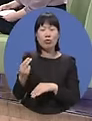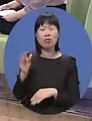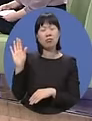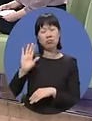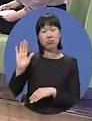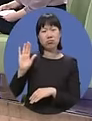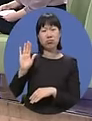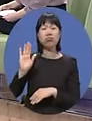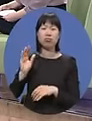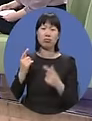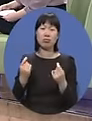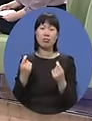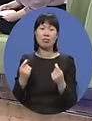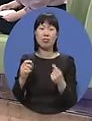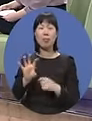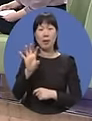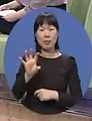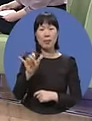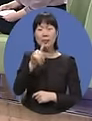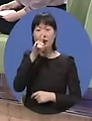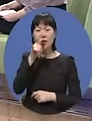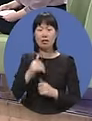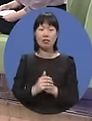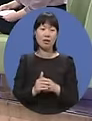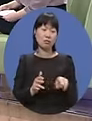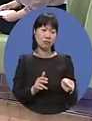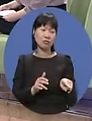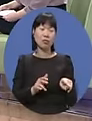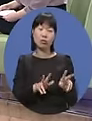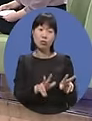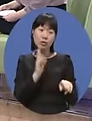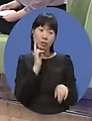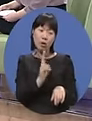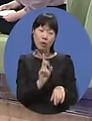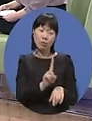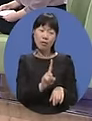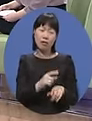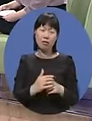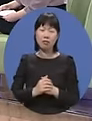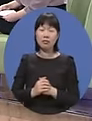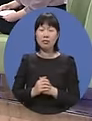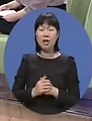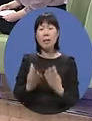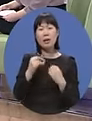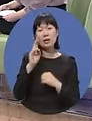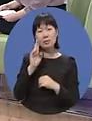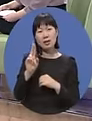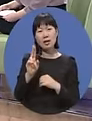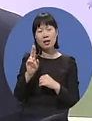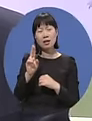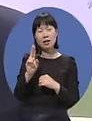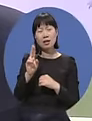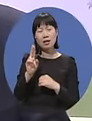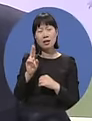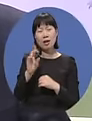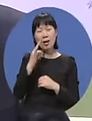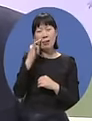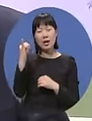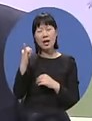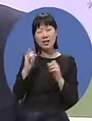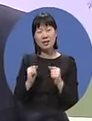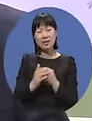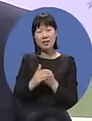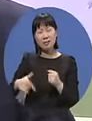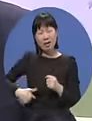하고 뭐 네, 이런 상황들 그렇죠. 그래요. 선생님 이 정도면 되게 좀 심한 정도예요. 어때요? 많이 심한 정도라고 엄마 앞에 계셔서